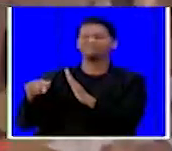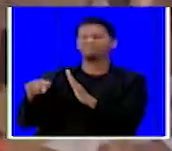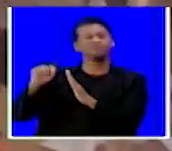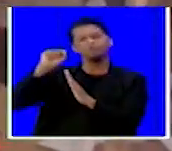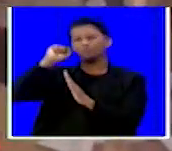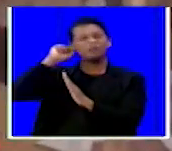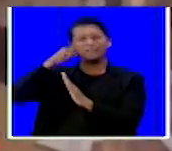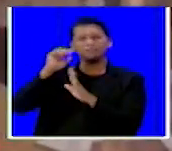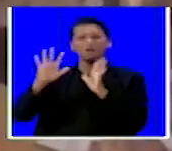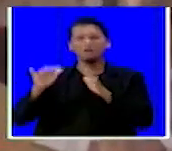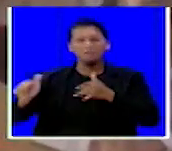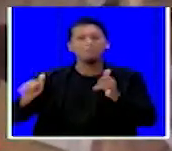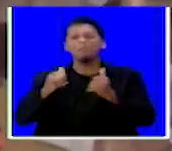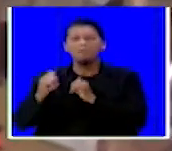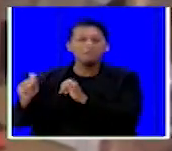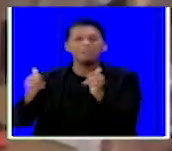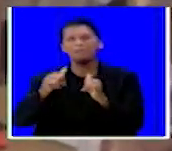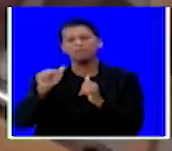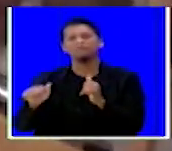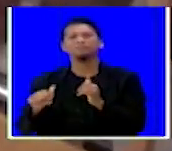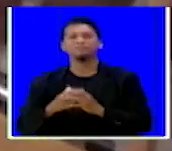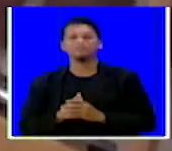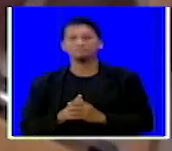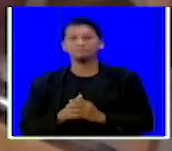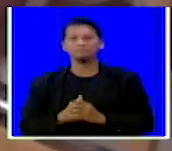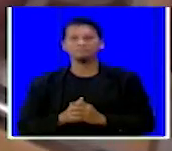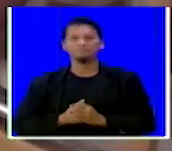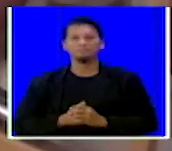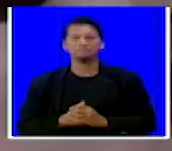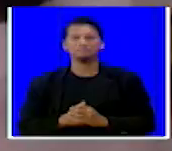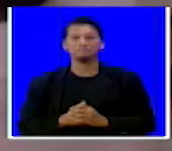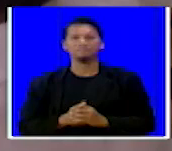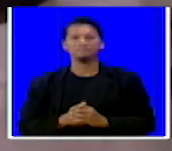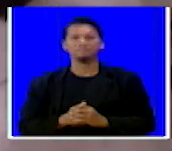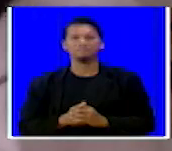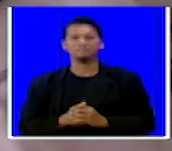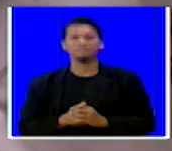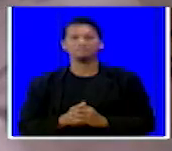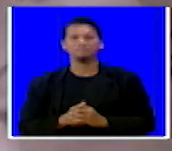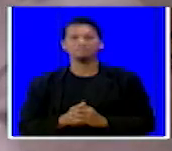terus. Dari Jakarta, Tim Liputan Anews melaporkan.